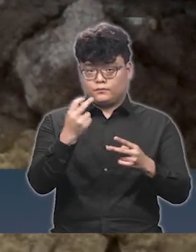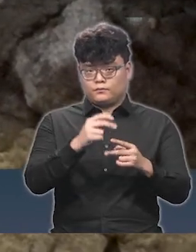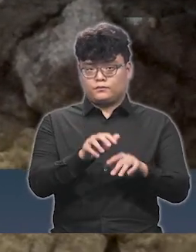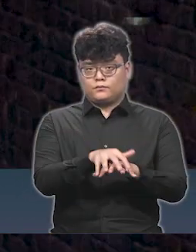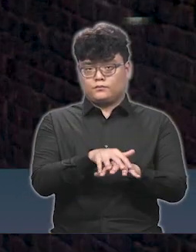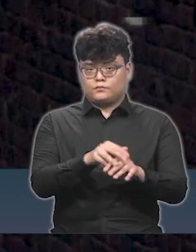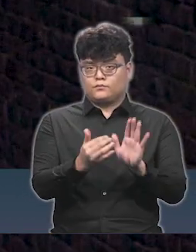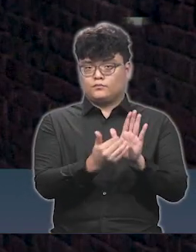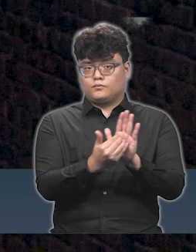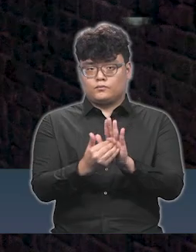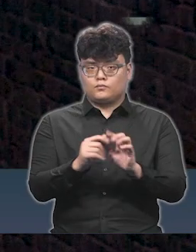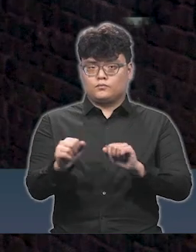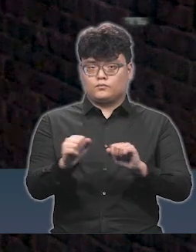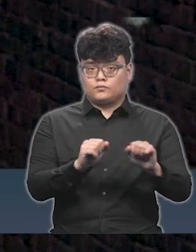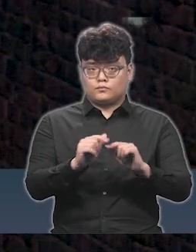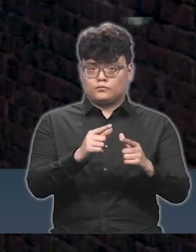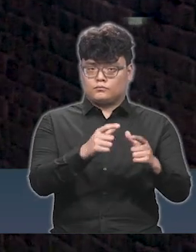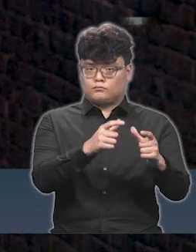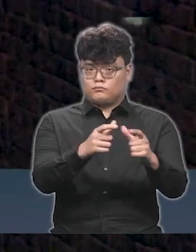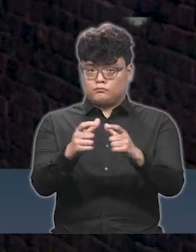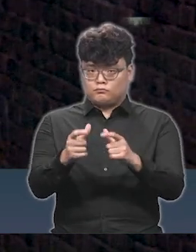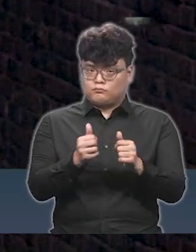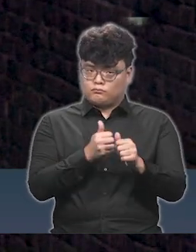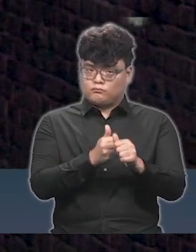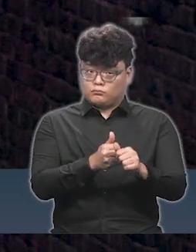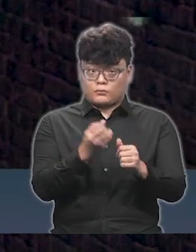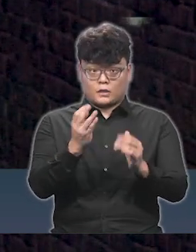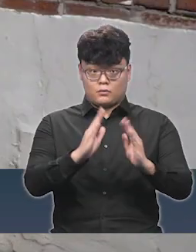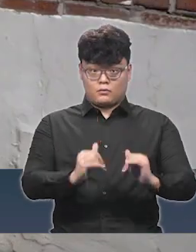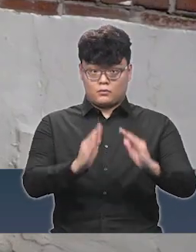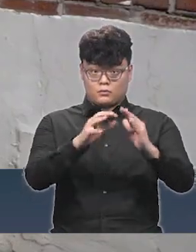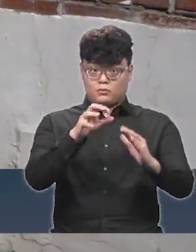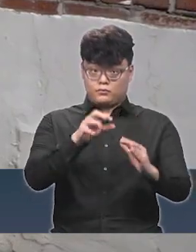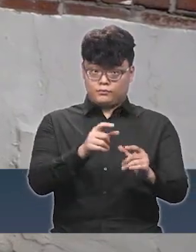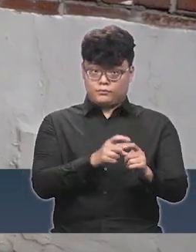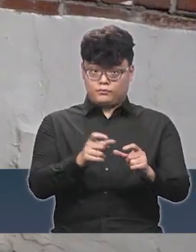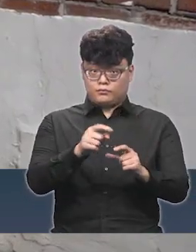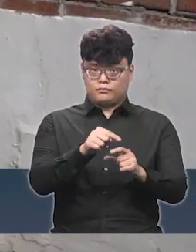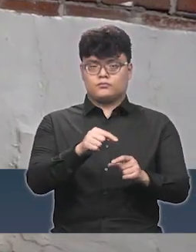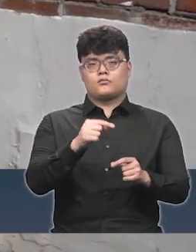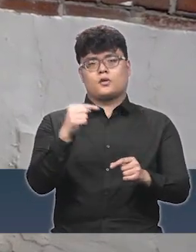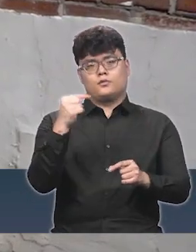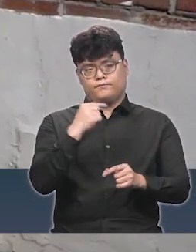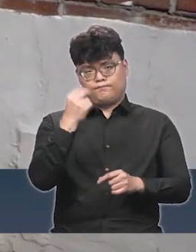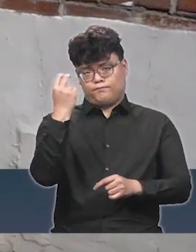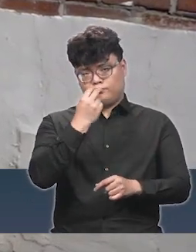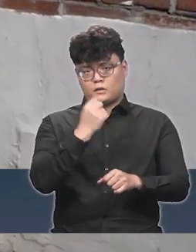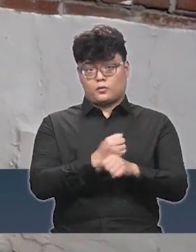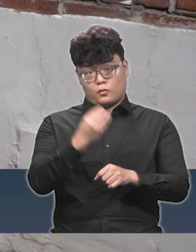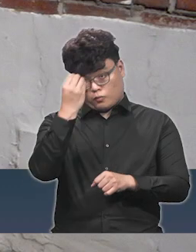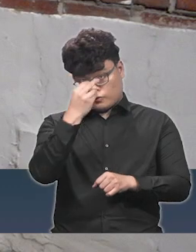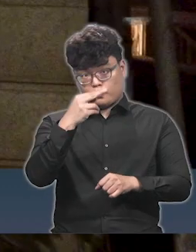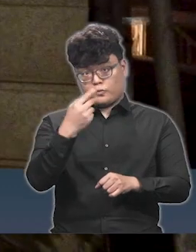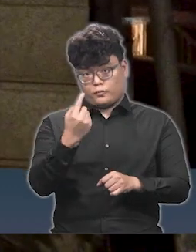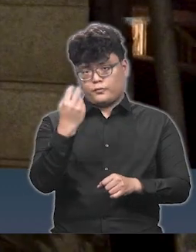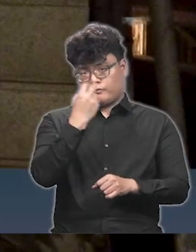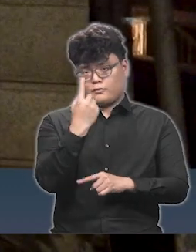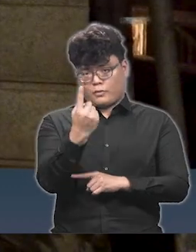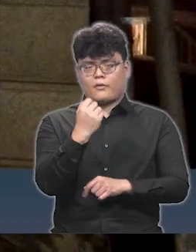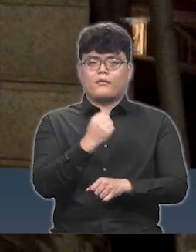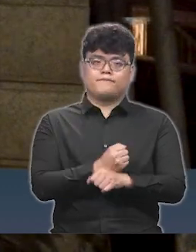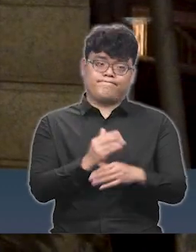동대문 경찰서 범죄 예방 대응과 범죄예방 진단에 따라 재개발 예정 구역에 위치한 관내 여고